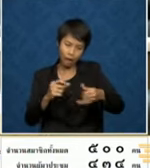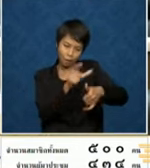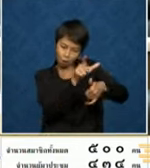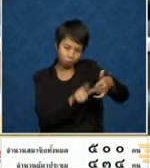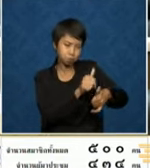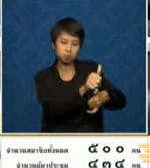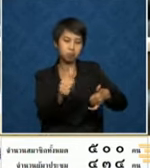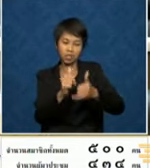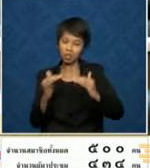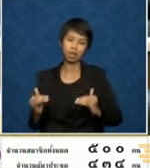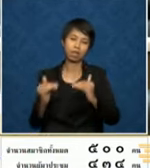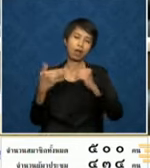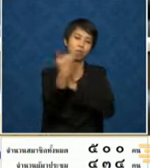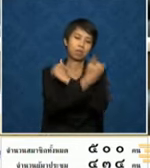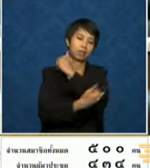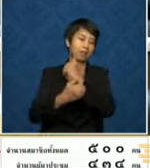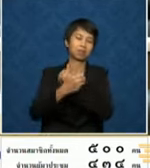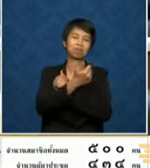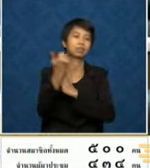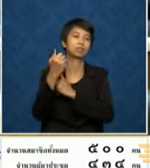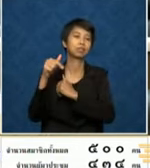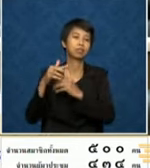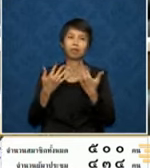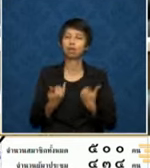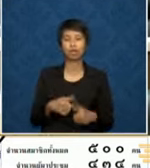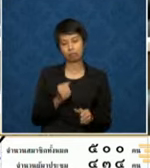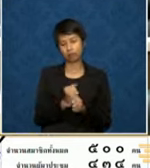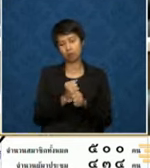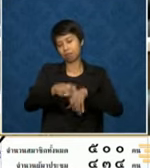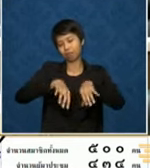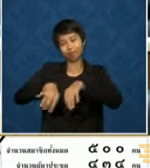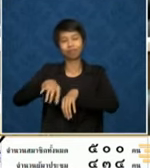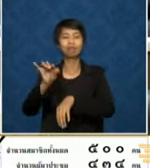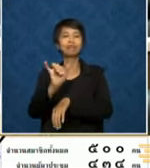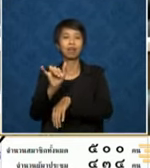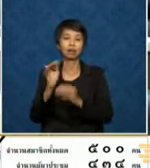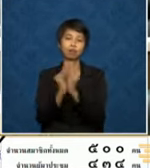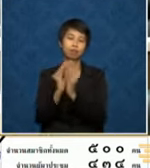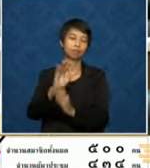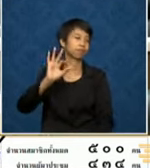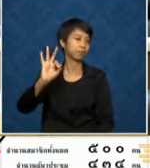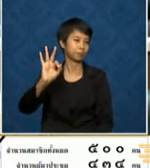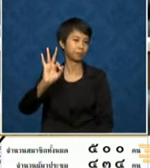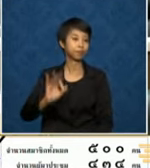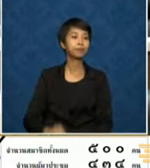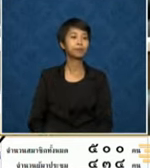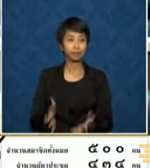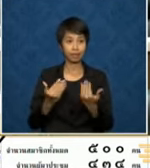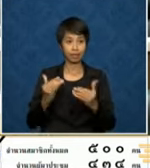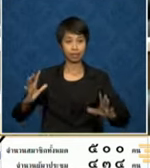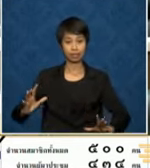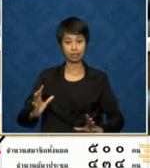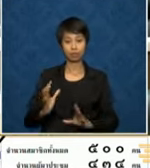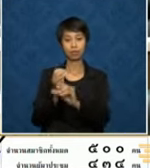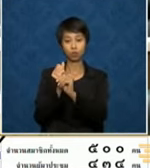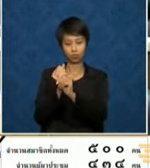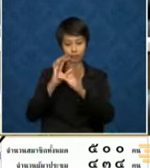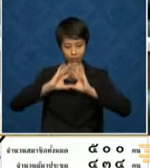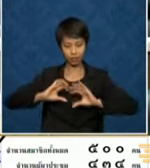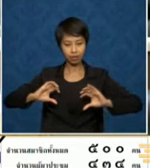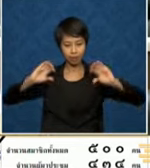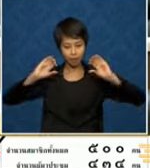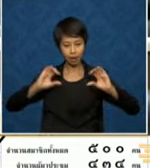ครับโอ้มันเป็นเรื่องที่ยังไม่ได้ทำอะไรมากเลยครับท่านประธานครับเอฟครับบทสรุปที่รัฐบาลแ